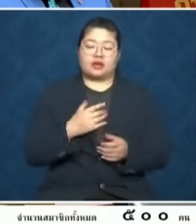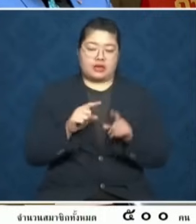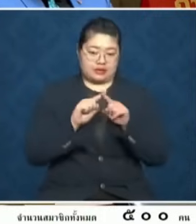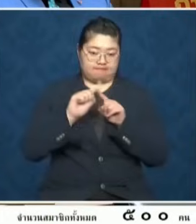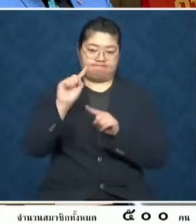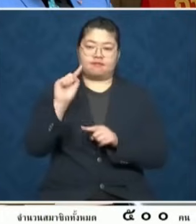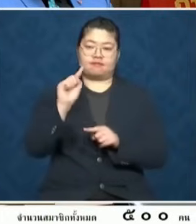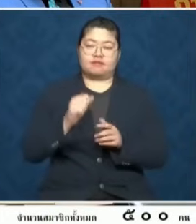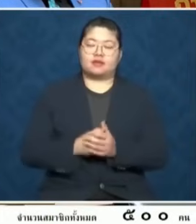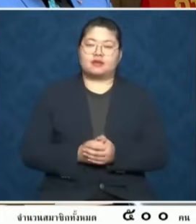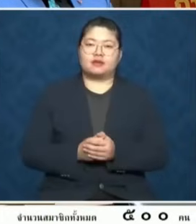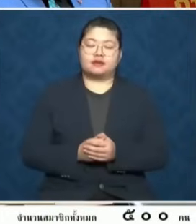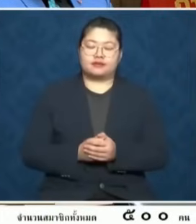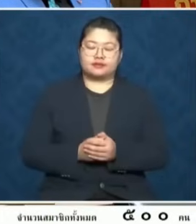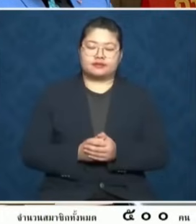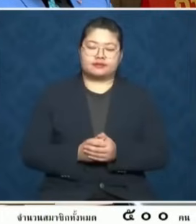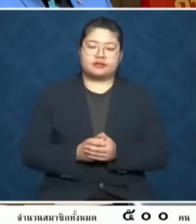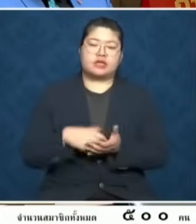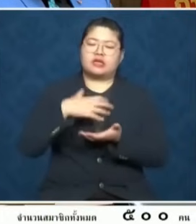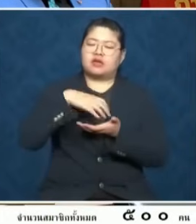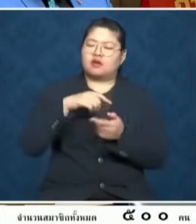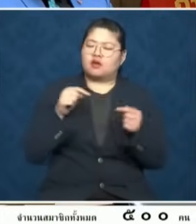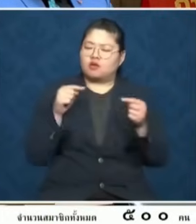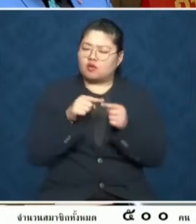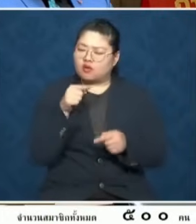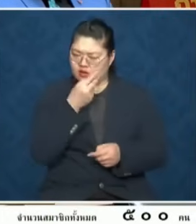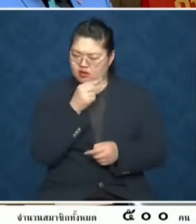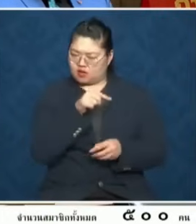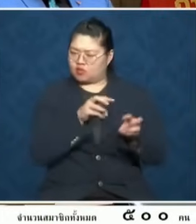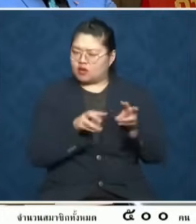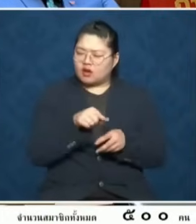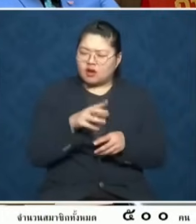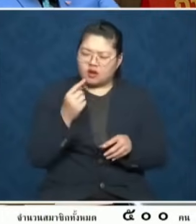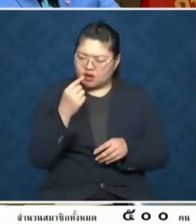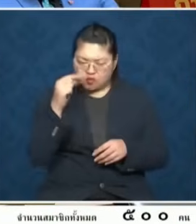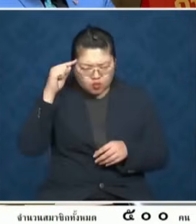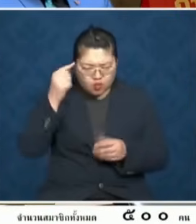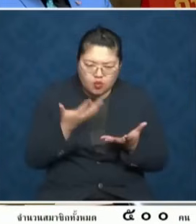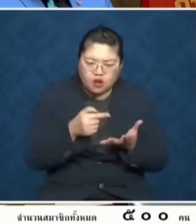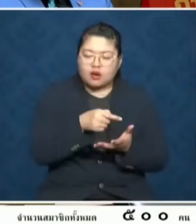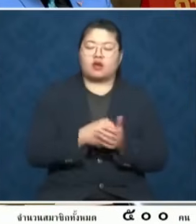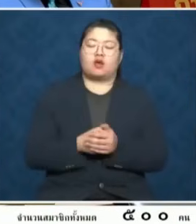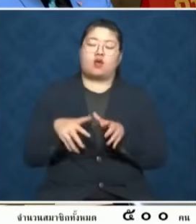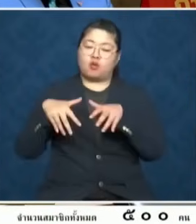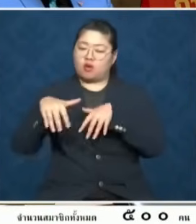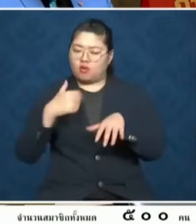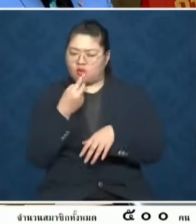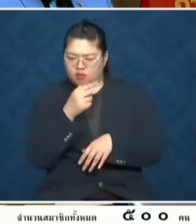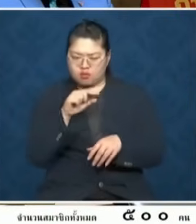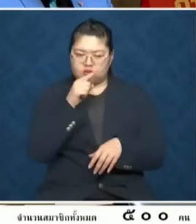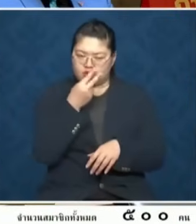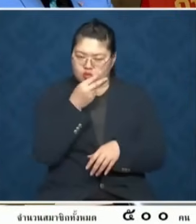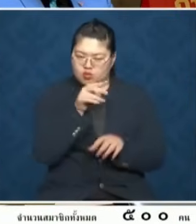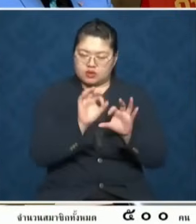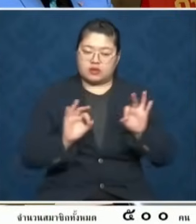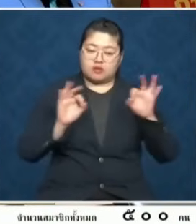อันดับแรกสิ่งที่จะต้องพูดถึงวงจรปริศนานี้มีเรื่องนึงค่ะที่ผู้คนในสังคมมักจะจับตานั่น